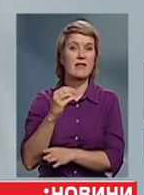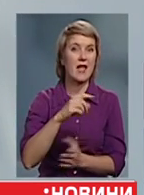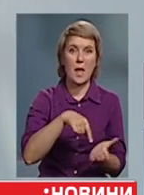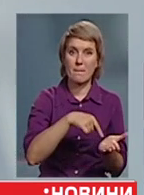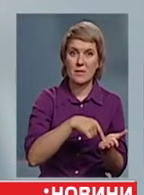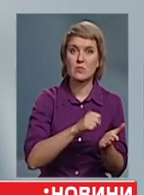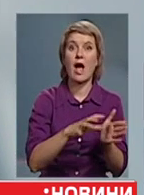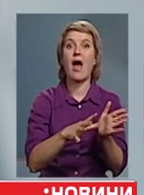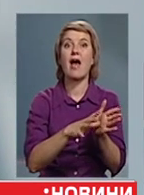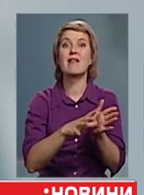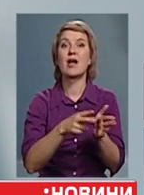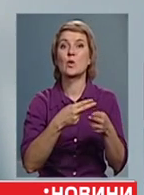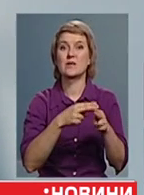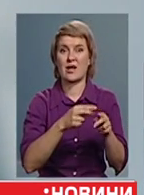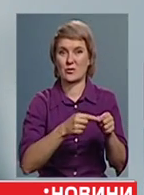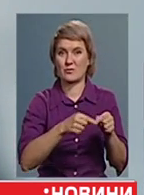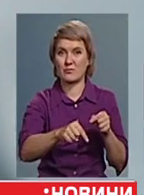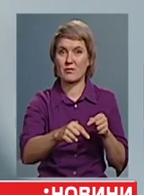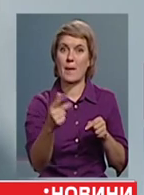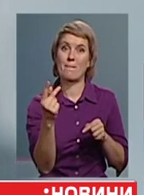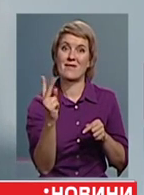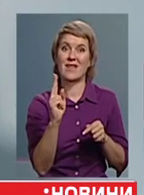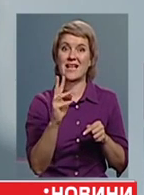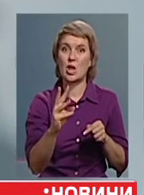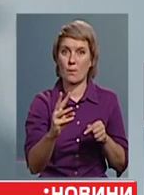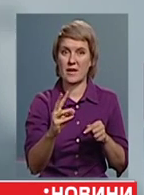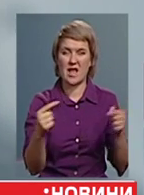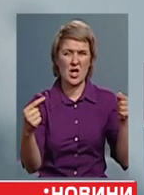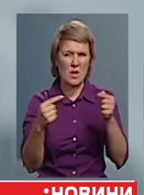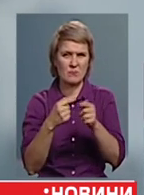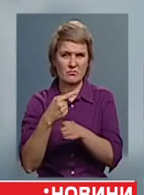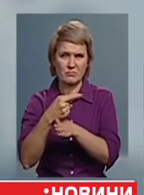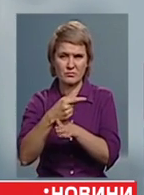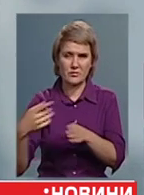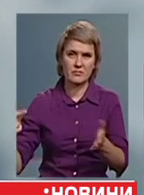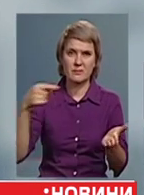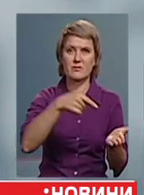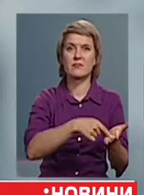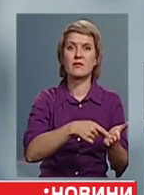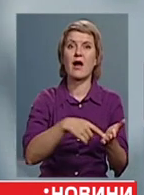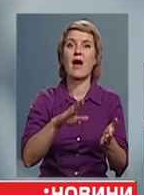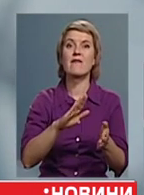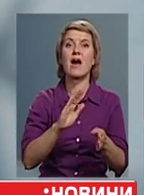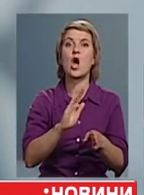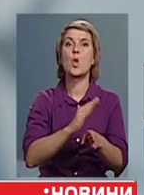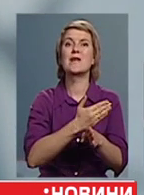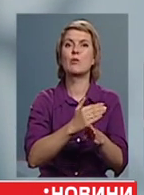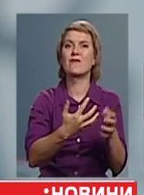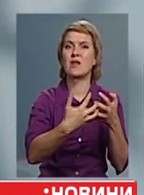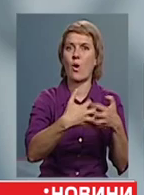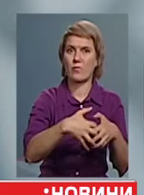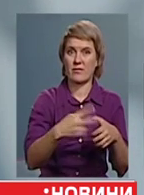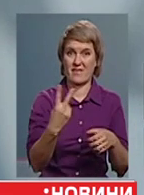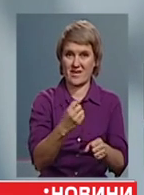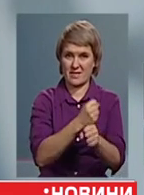десь за 1,5 кілометри від міста, і в прямі влучення є відкрите розподільче обладнання. Там дві міни